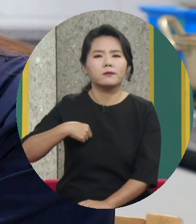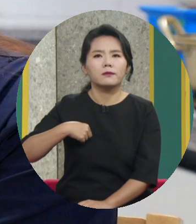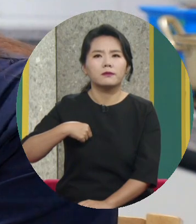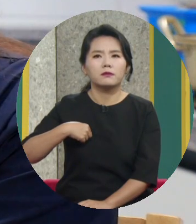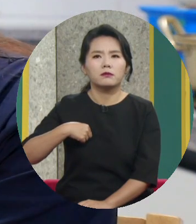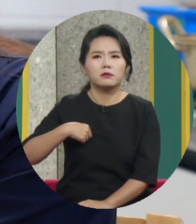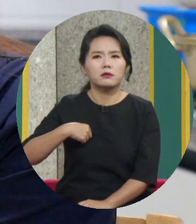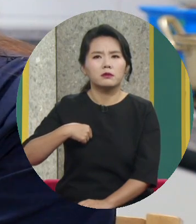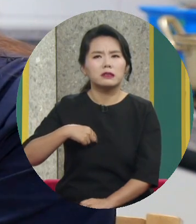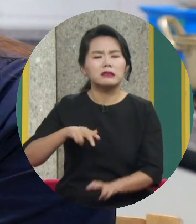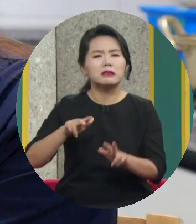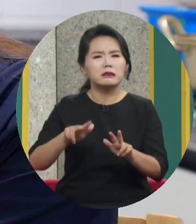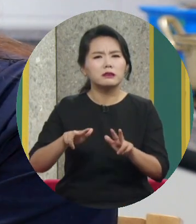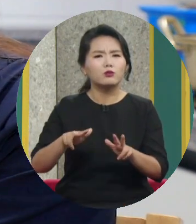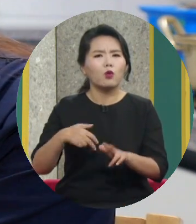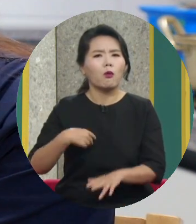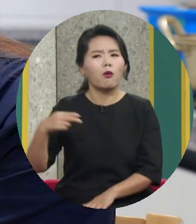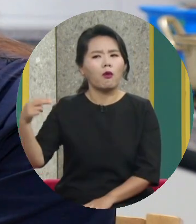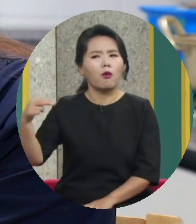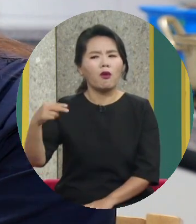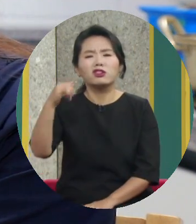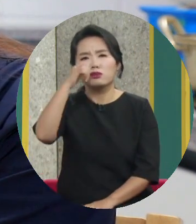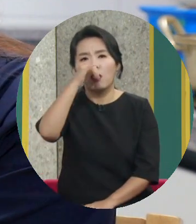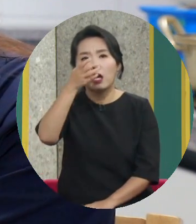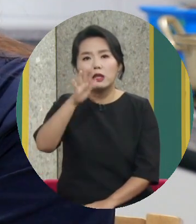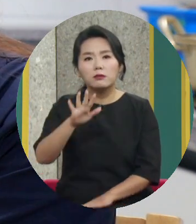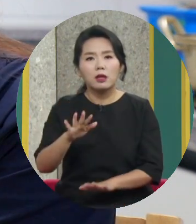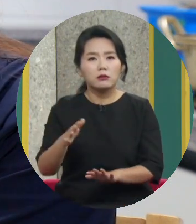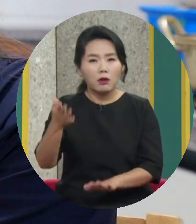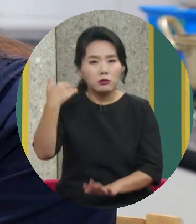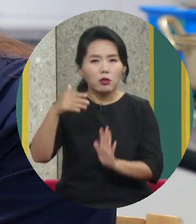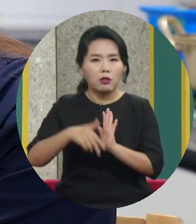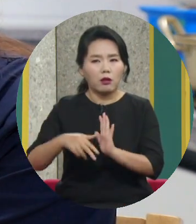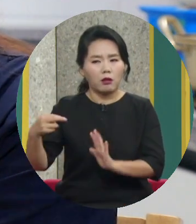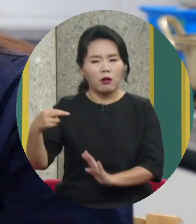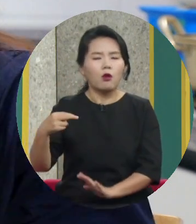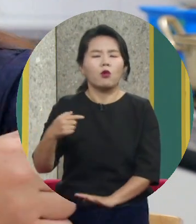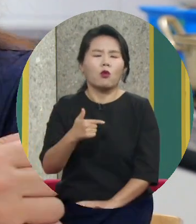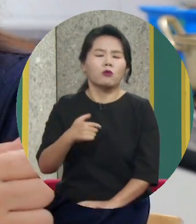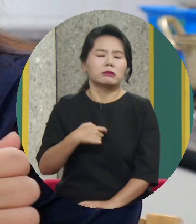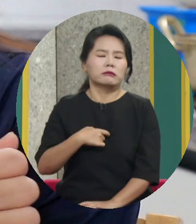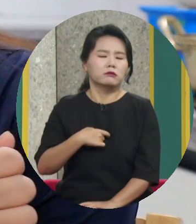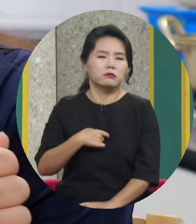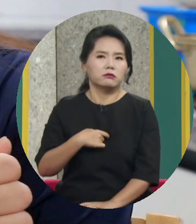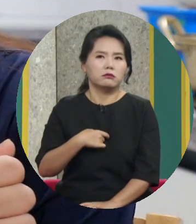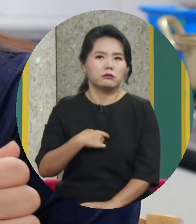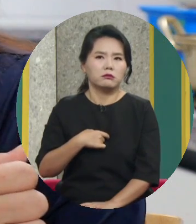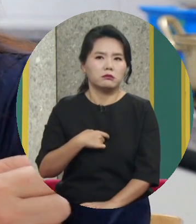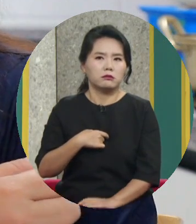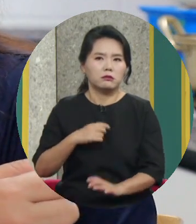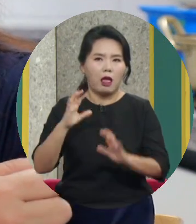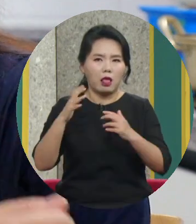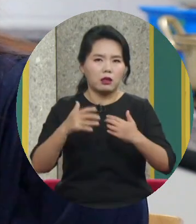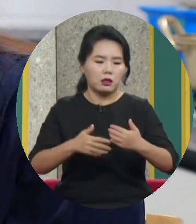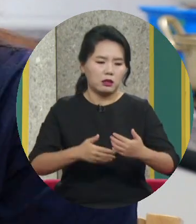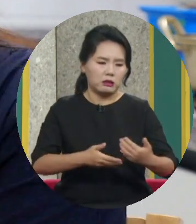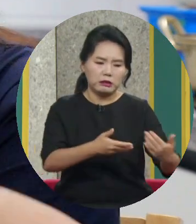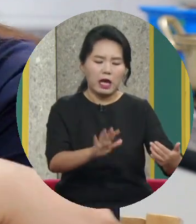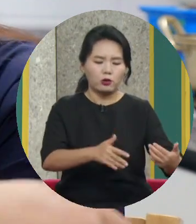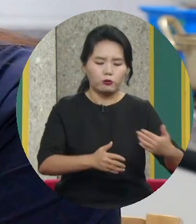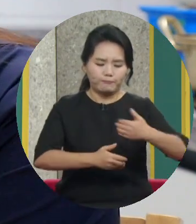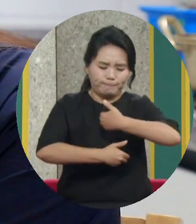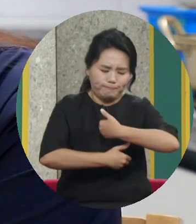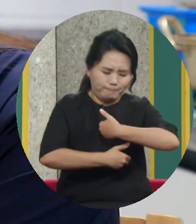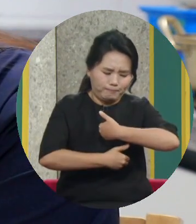지금도 있겠지만 그때도 그런 시선들이 너무 막 보기가 싫었거든요. 그래서 막 아기를 막 안 보이려고 이렇게 숨기고